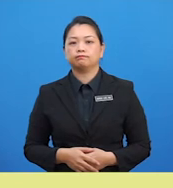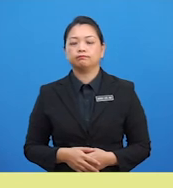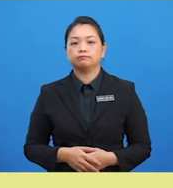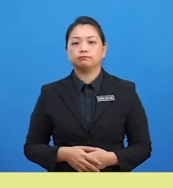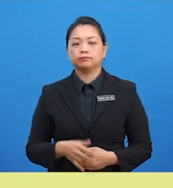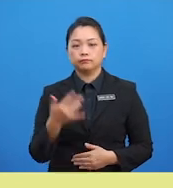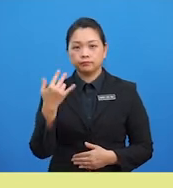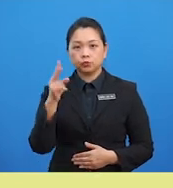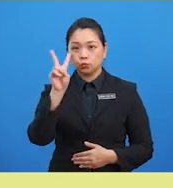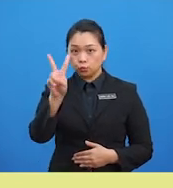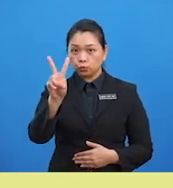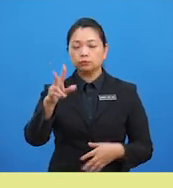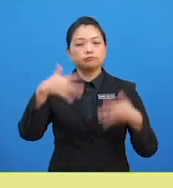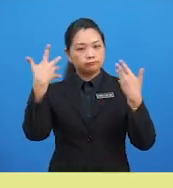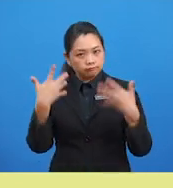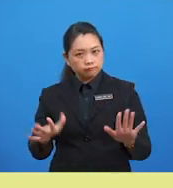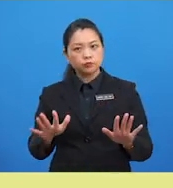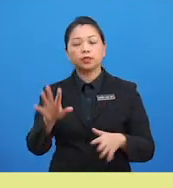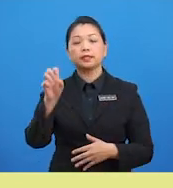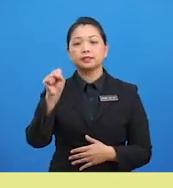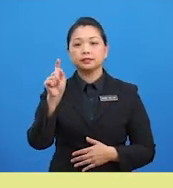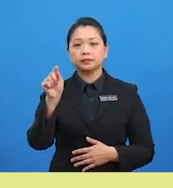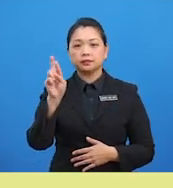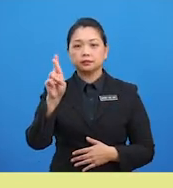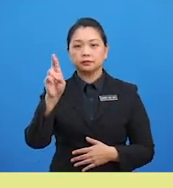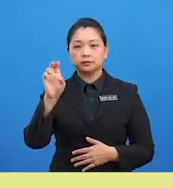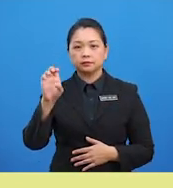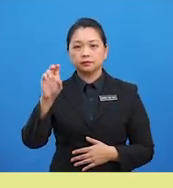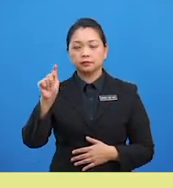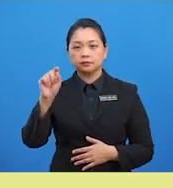Rajah 2 selepas stretch.